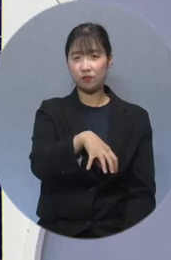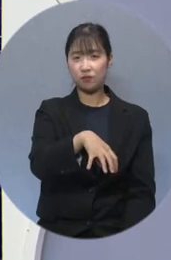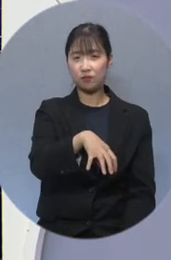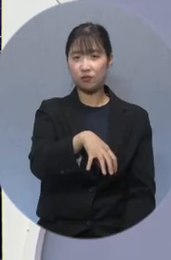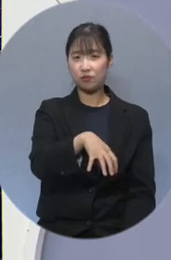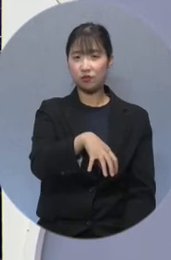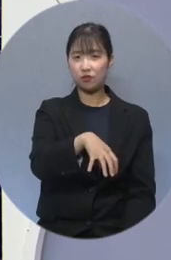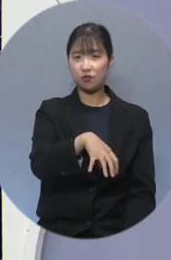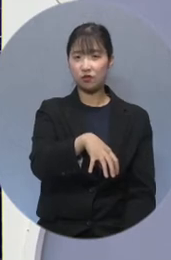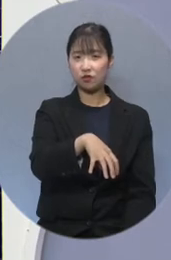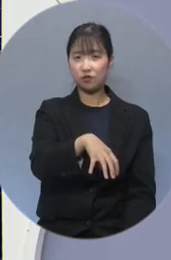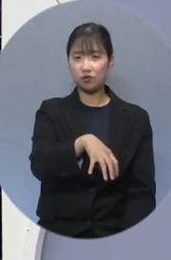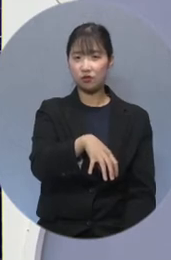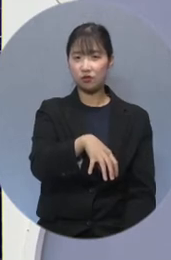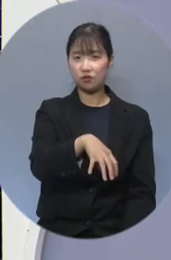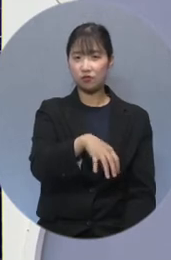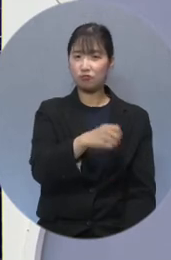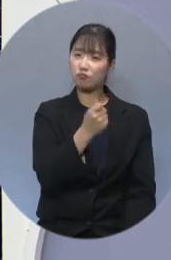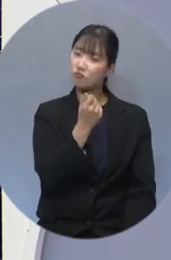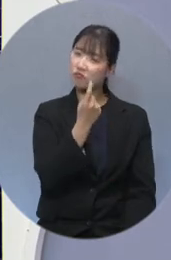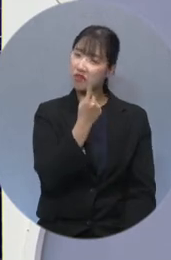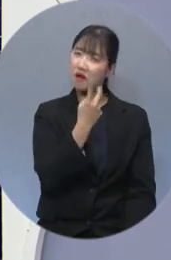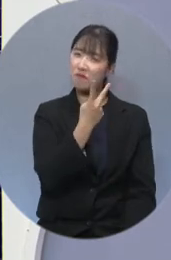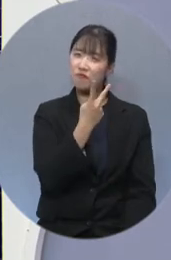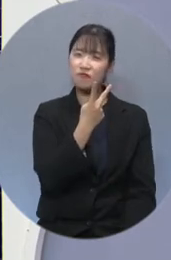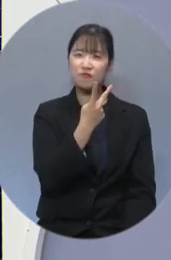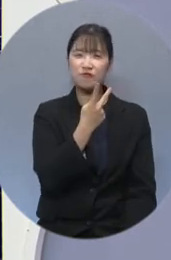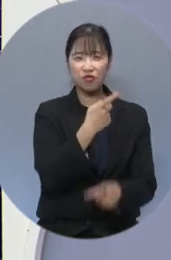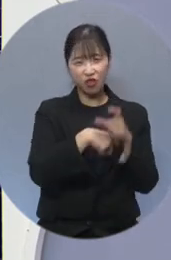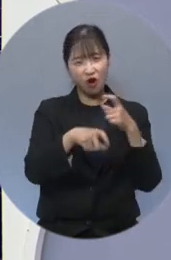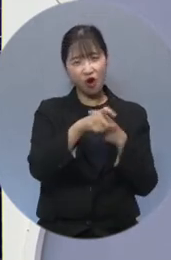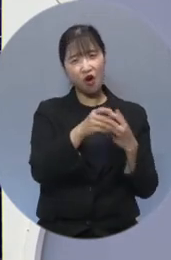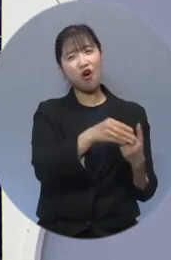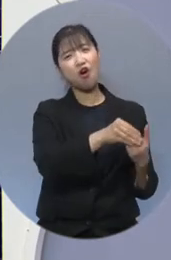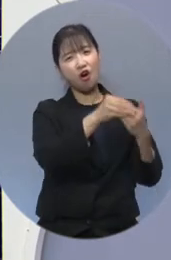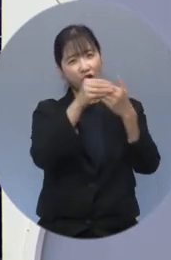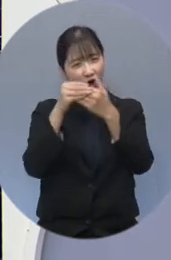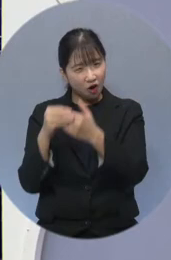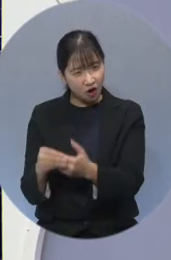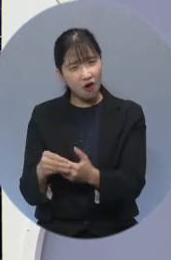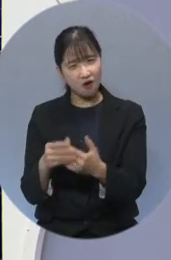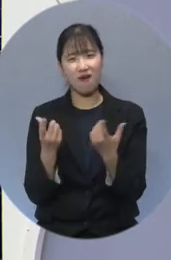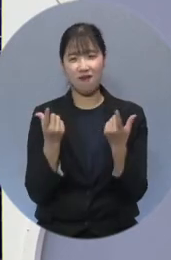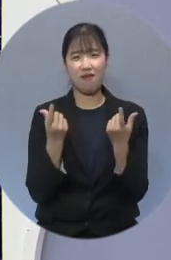지금 막 또 있는 도중에 한 두 마리 정도를 또 입양을 더 해서 근데